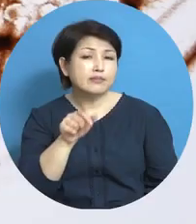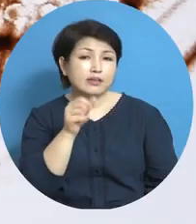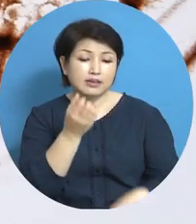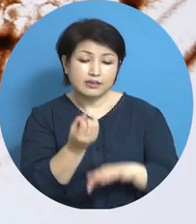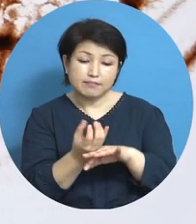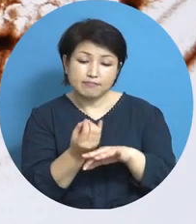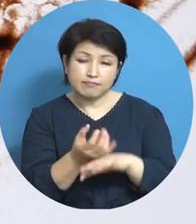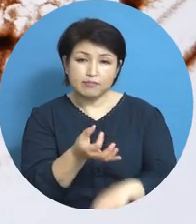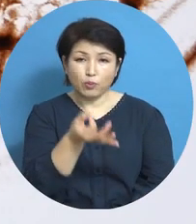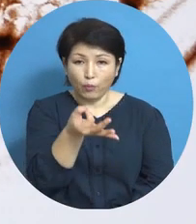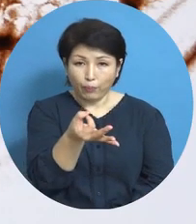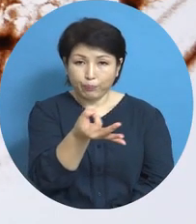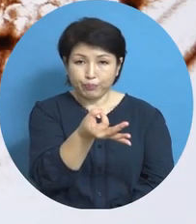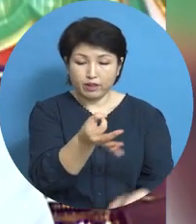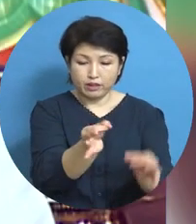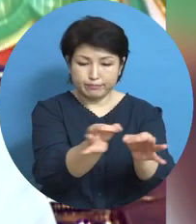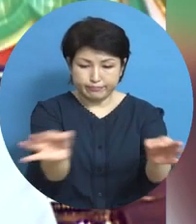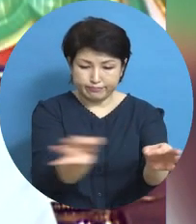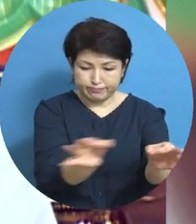그럼 그만큼 팔겠다는